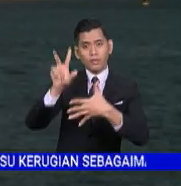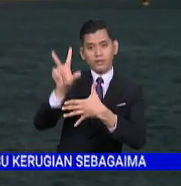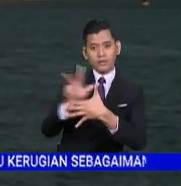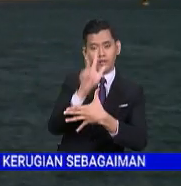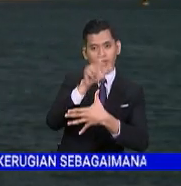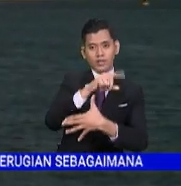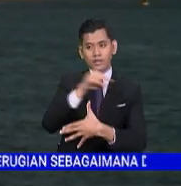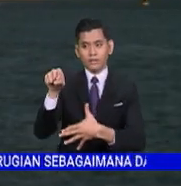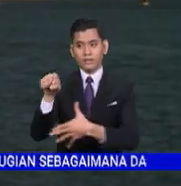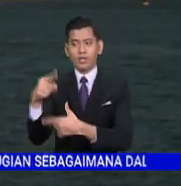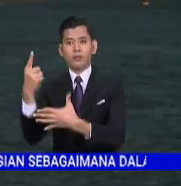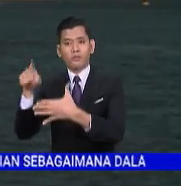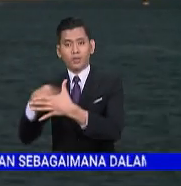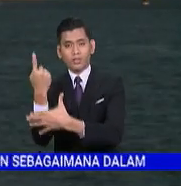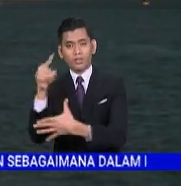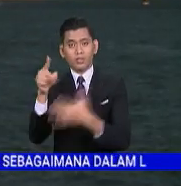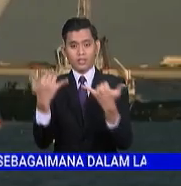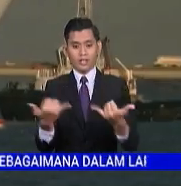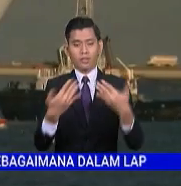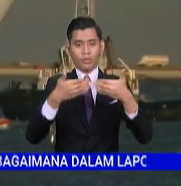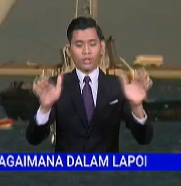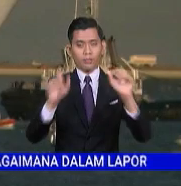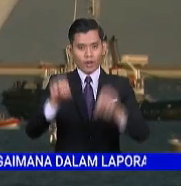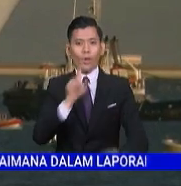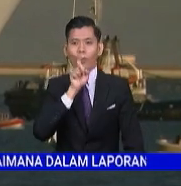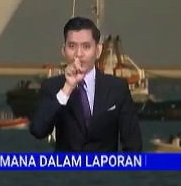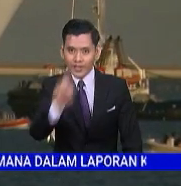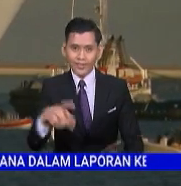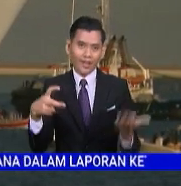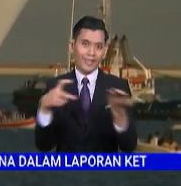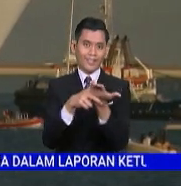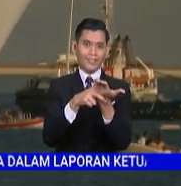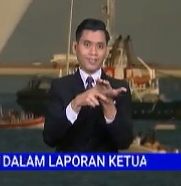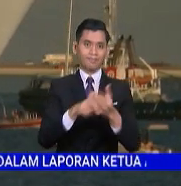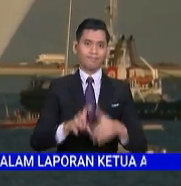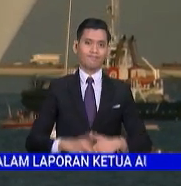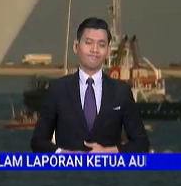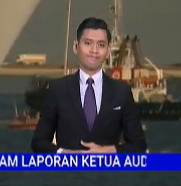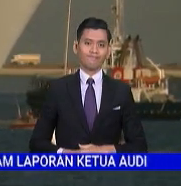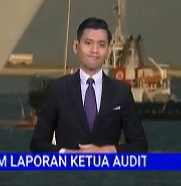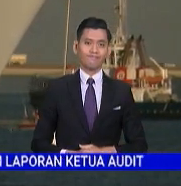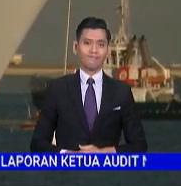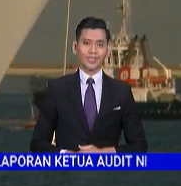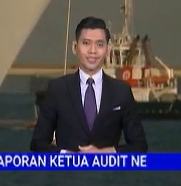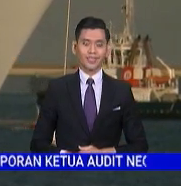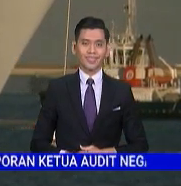dan kini sudah dibuka untuk tempahan.